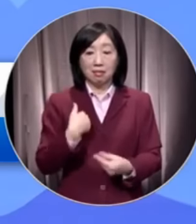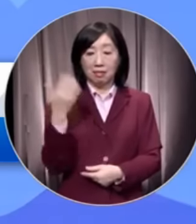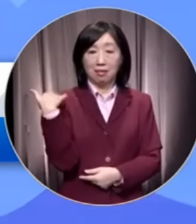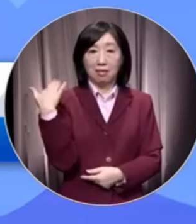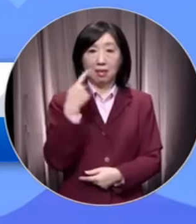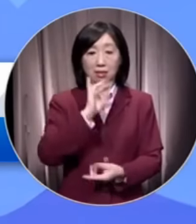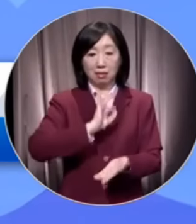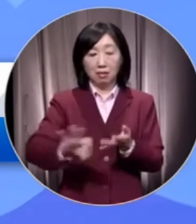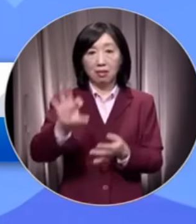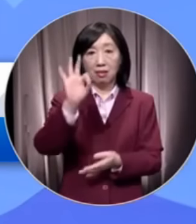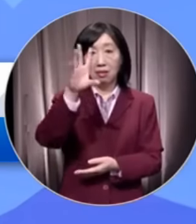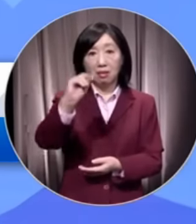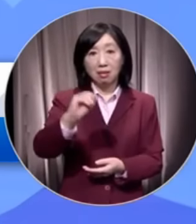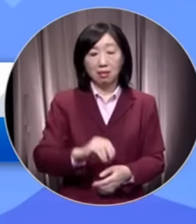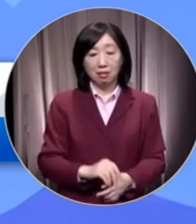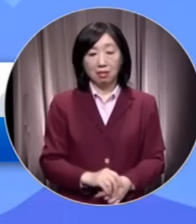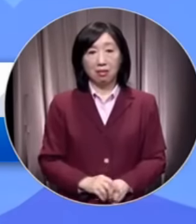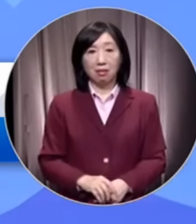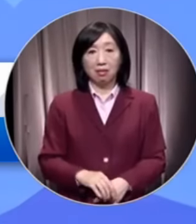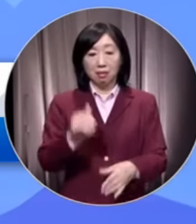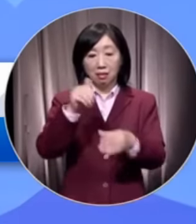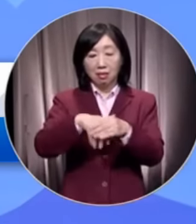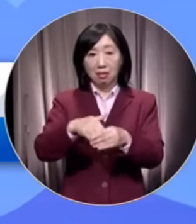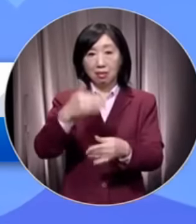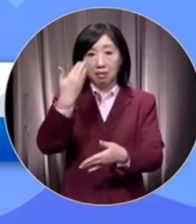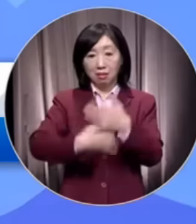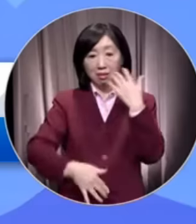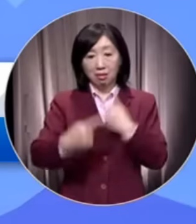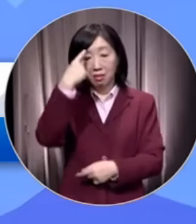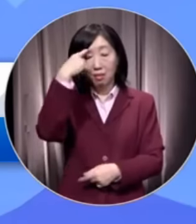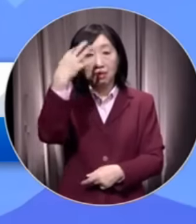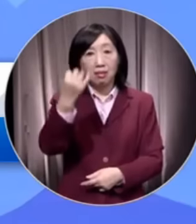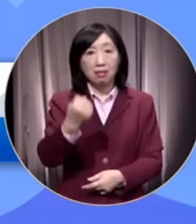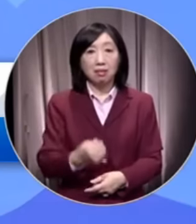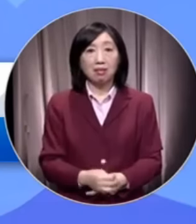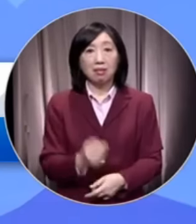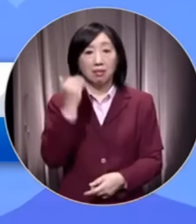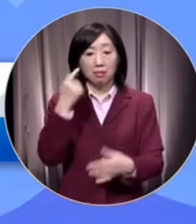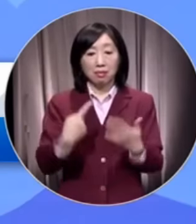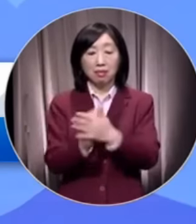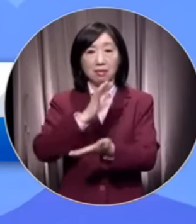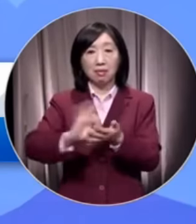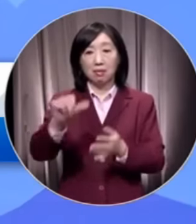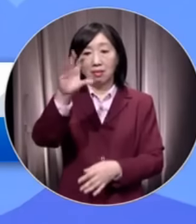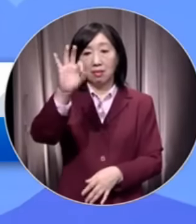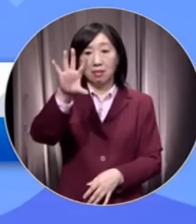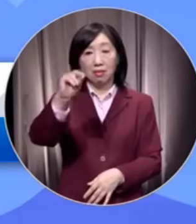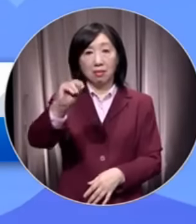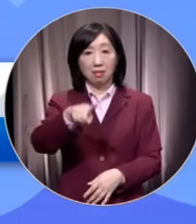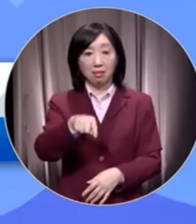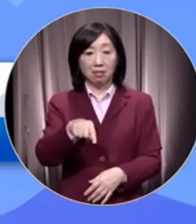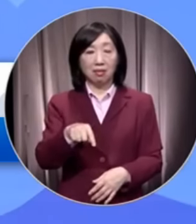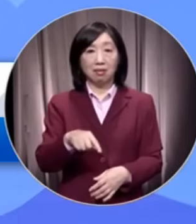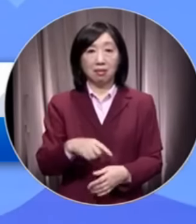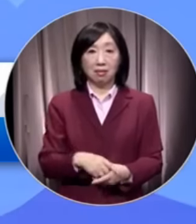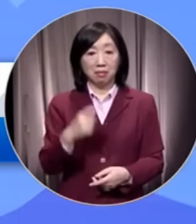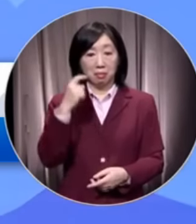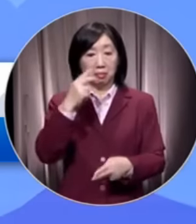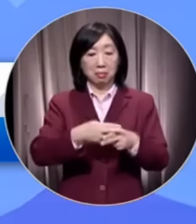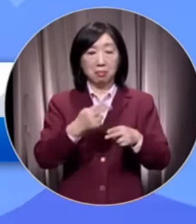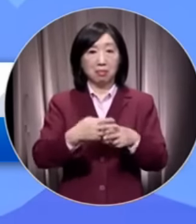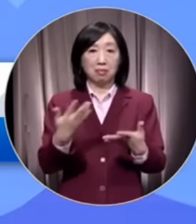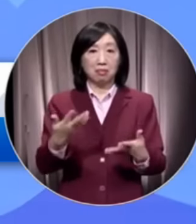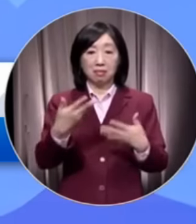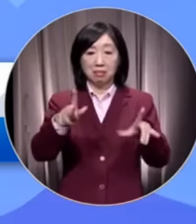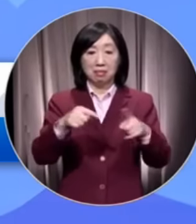了只花了500万，我想选举只剩下几天了，如果只花了500万来选举这一场选举的话，我相信很